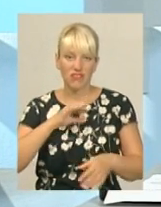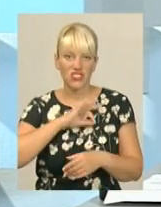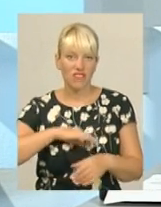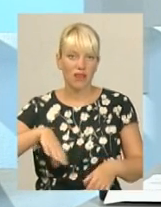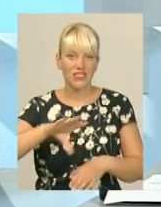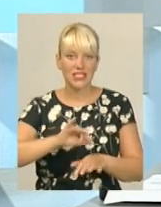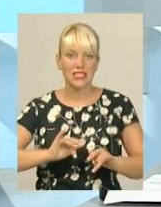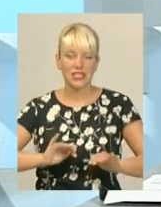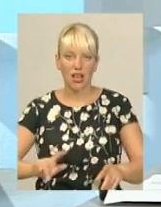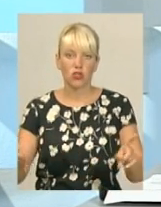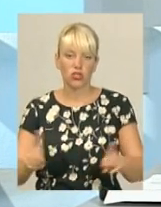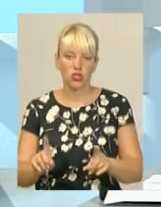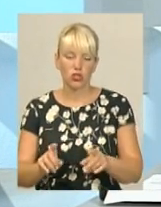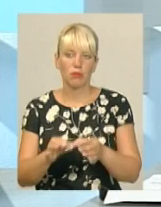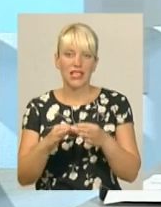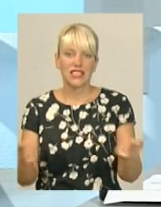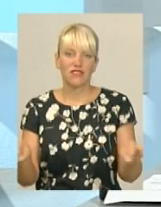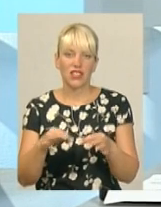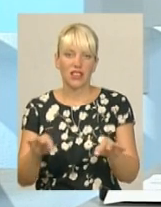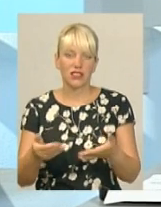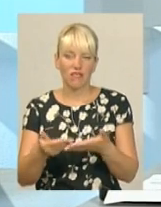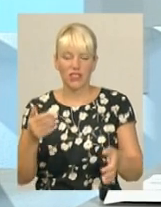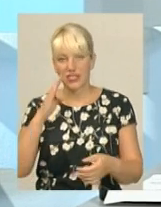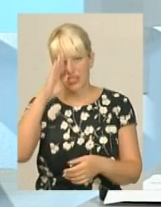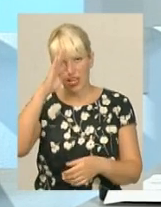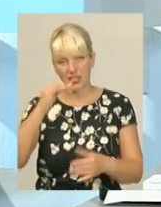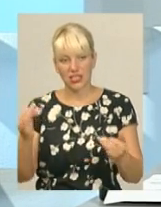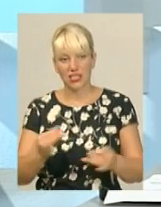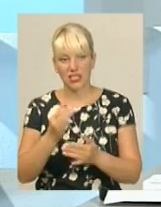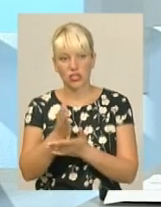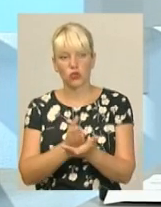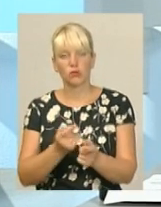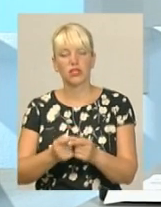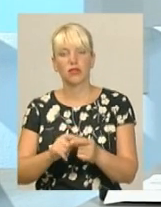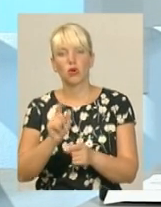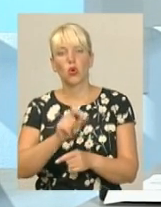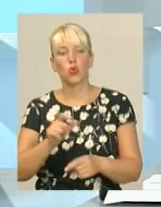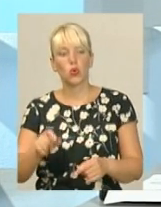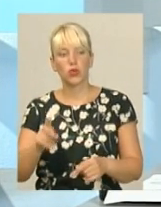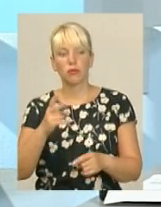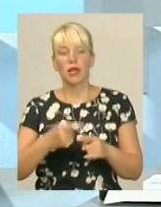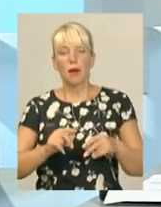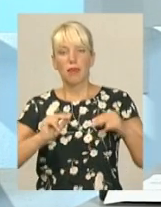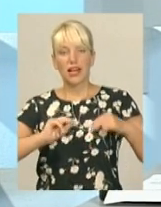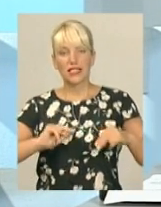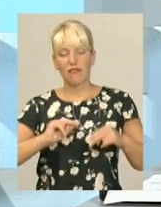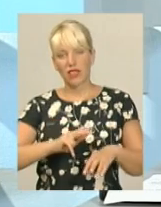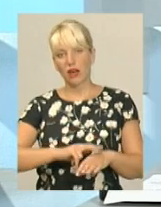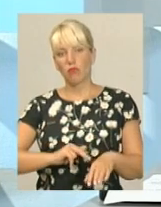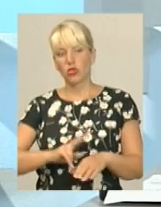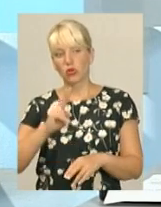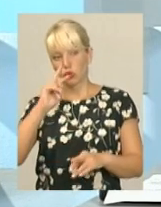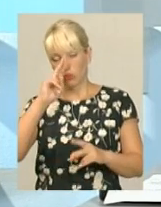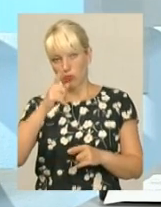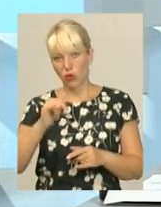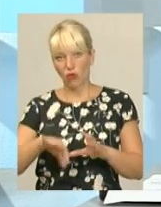щоб звільнятися від, першу чергу, зрадників інтересам служби і тим людям, працівникам поліції, які помилилися